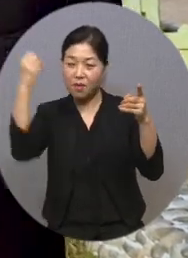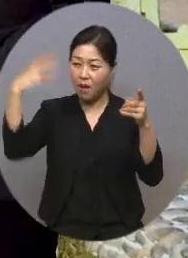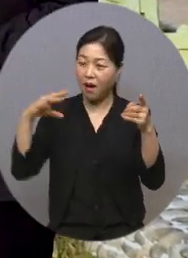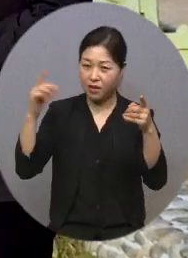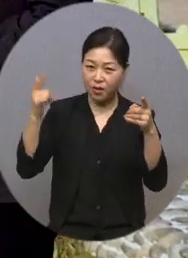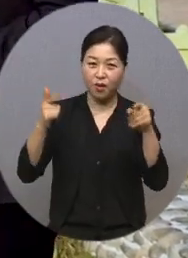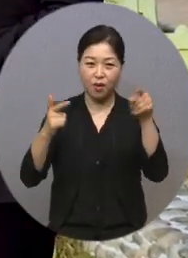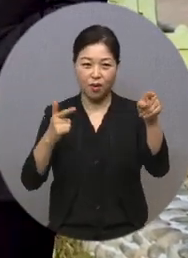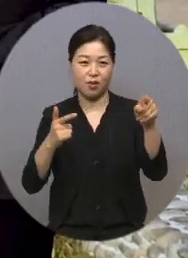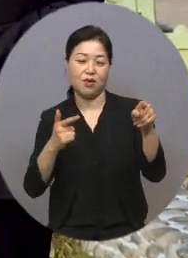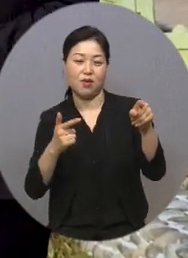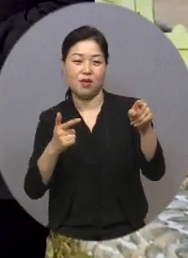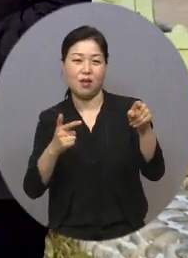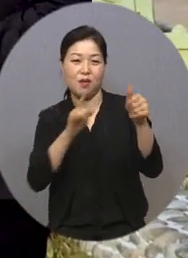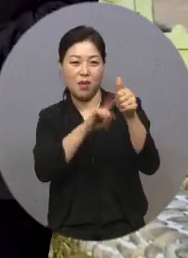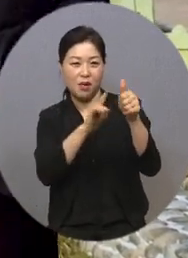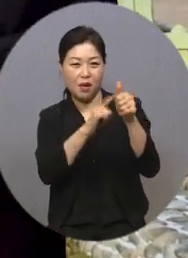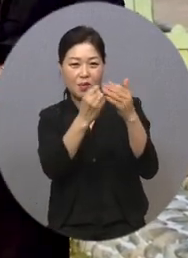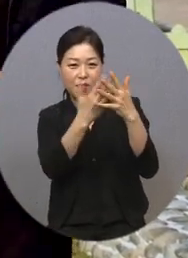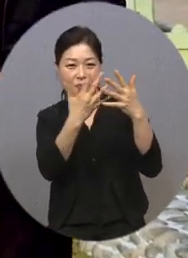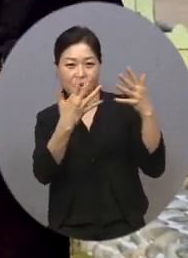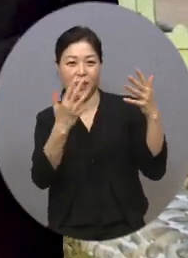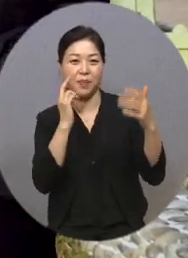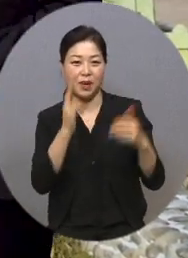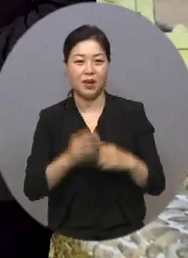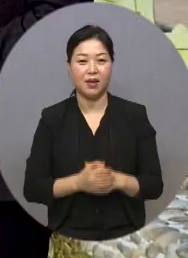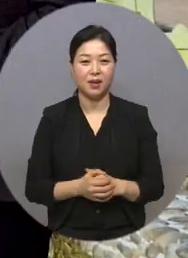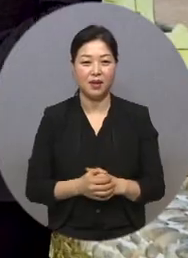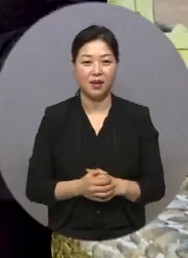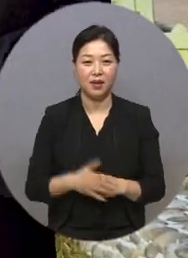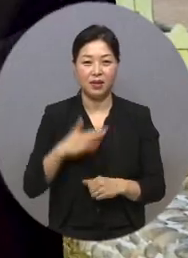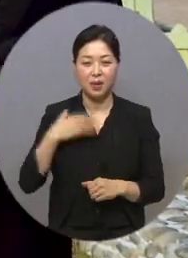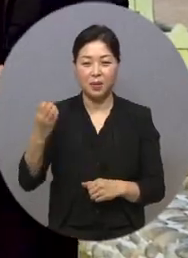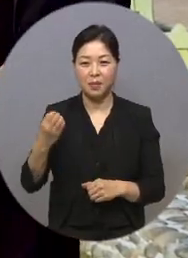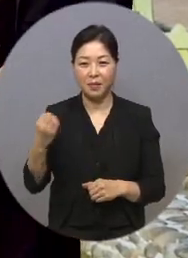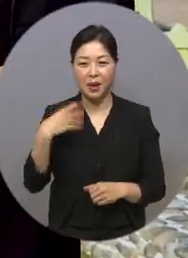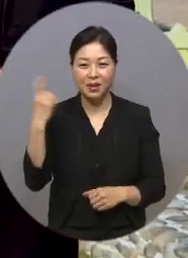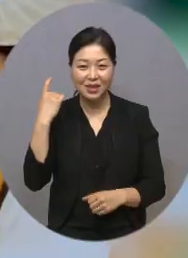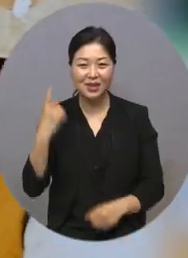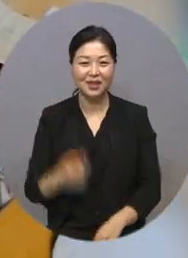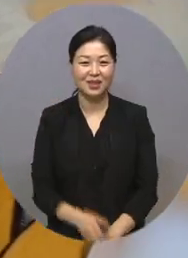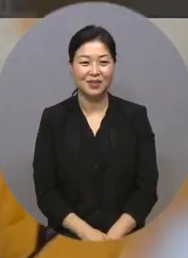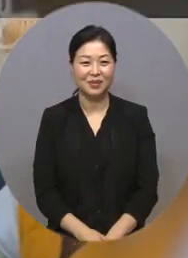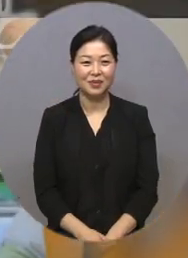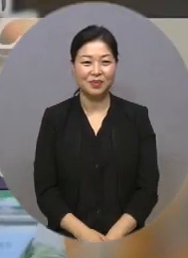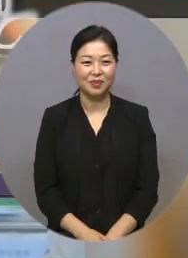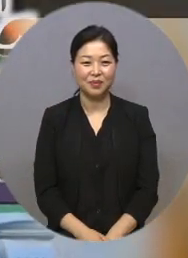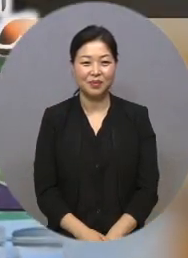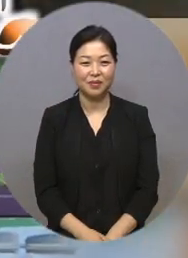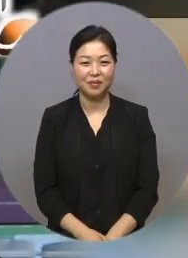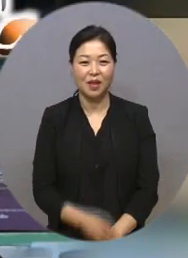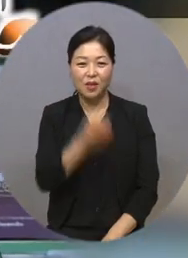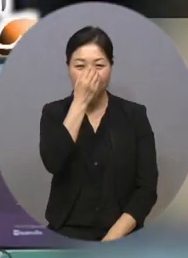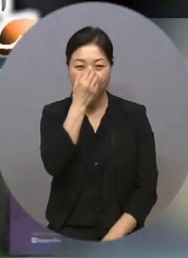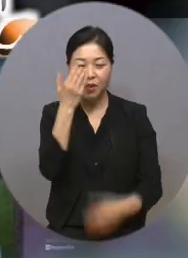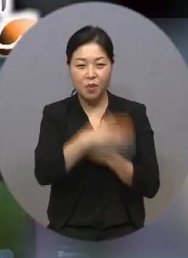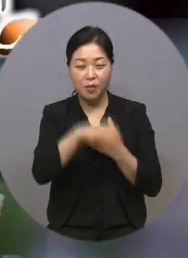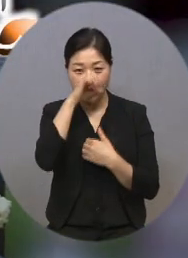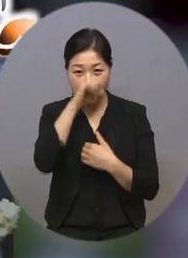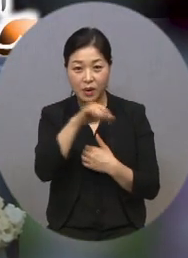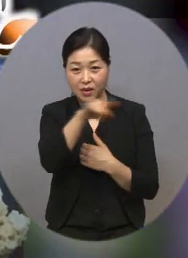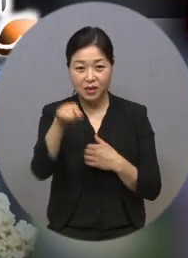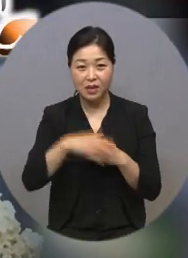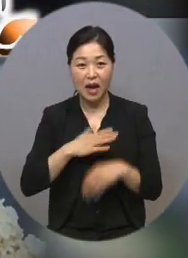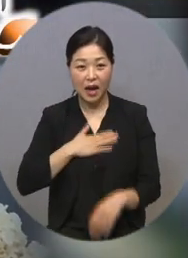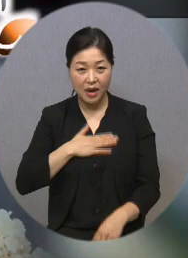아니라 오빠의 이 후광이. 그런 얘기 늘 들으니까. 아이 됐다. 토마토는 몸에 좋은지 다 아시니까